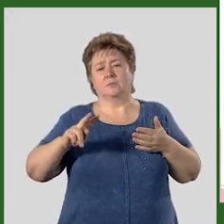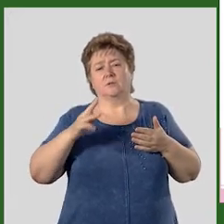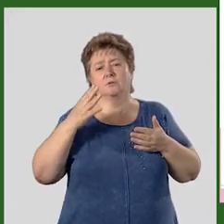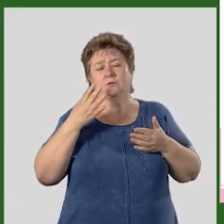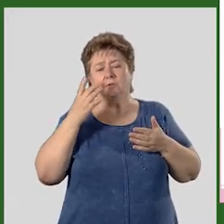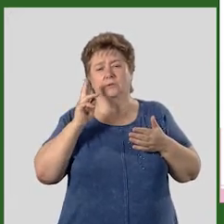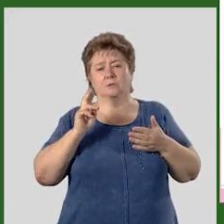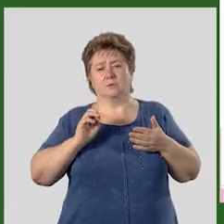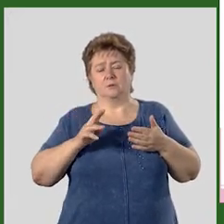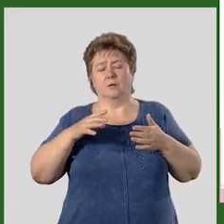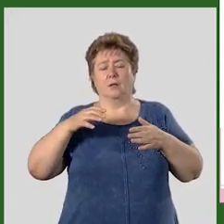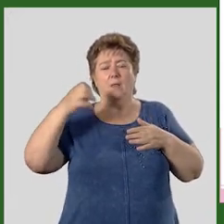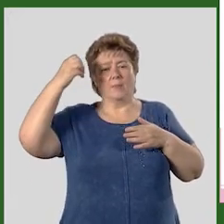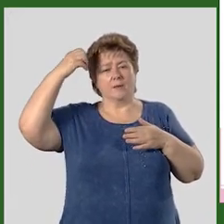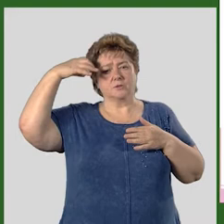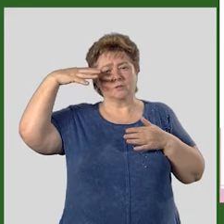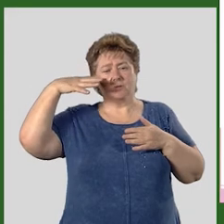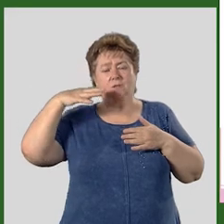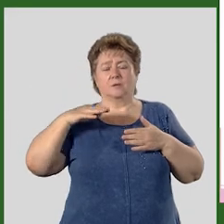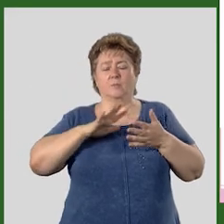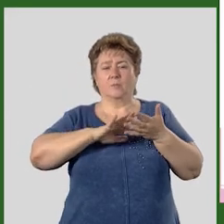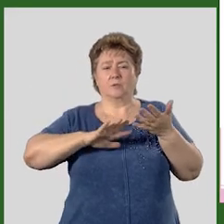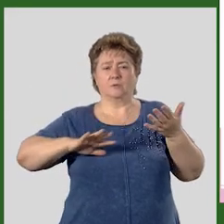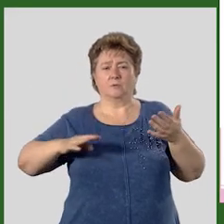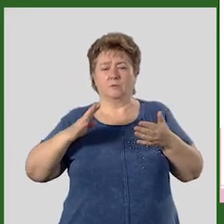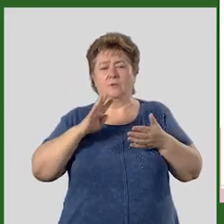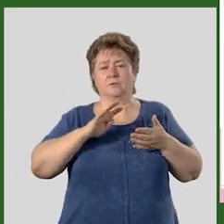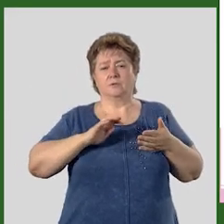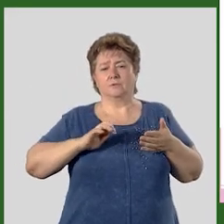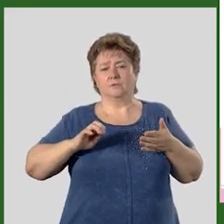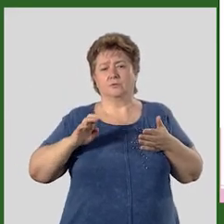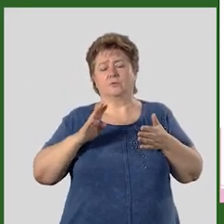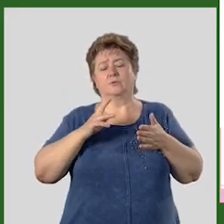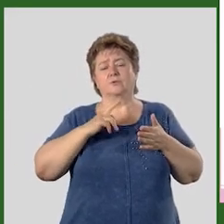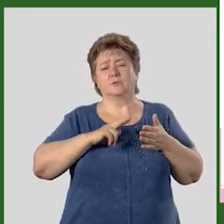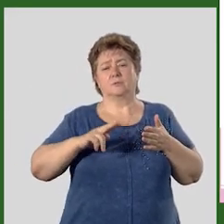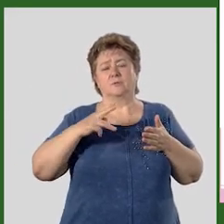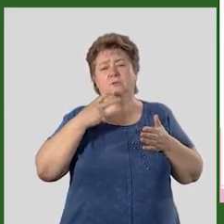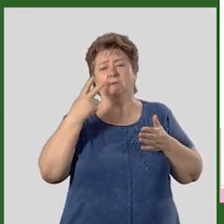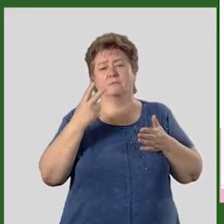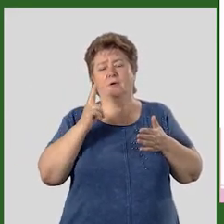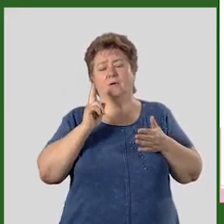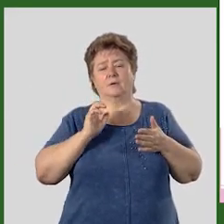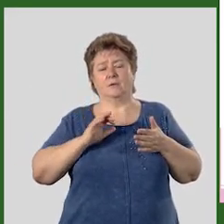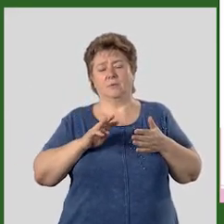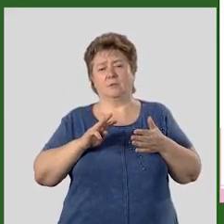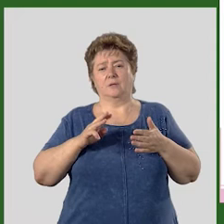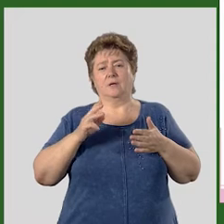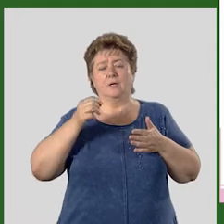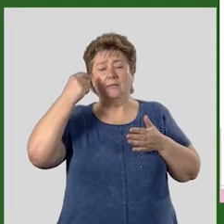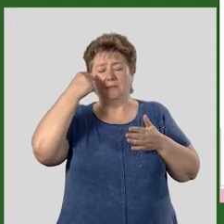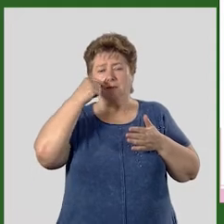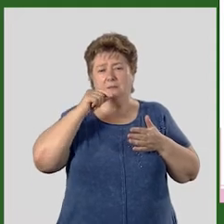километра, с Таджикистаном, протяженность 972 километра, и